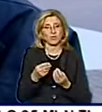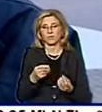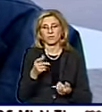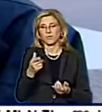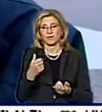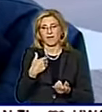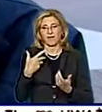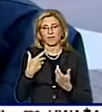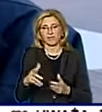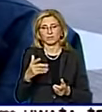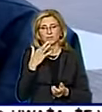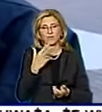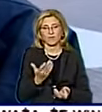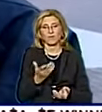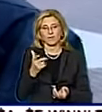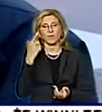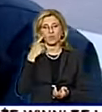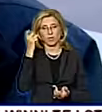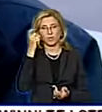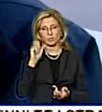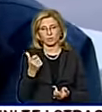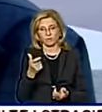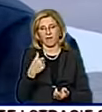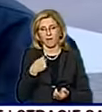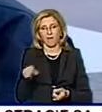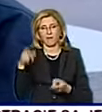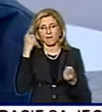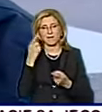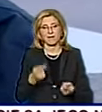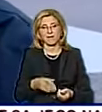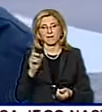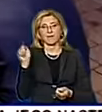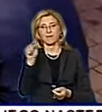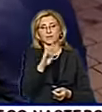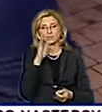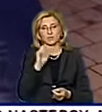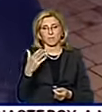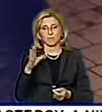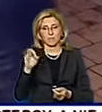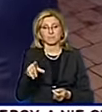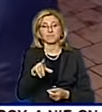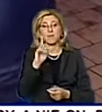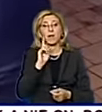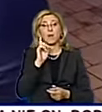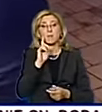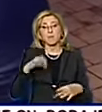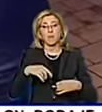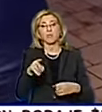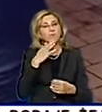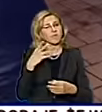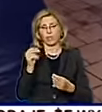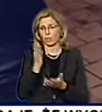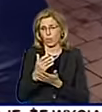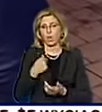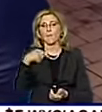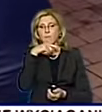naprawdę mówić, bo chce pani domyśla, co ja o tym wszystkim myślę. Dla mnie oni są wszystkie jedne szambo. John Godson zapewnia, że nie tylko potrafi